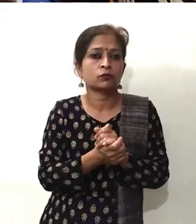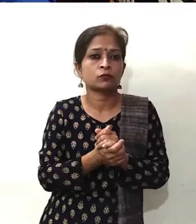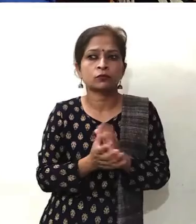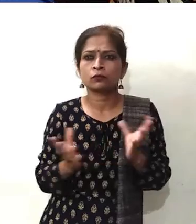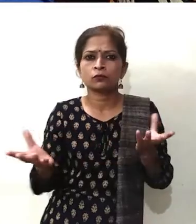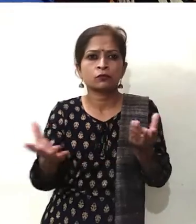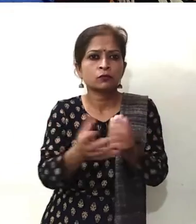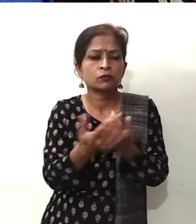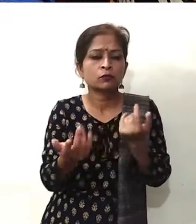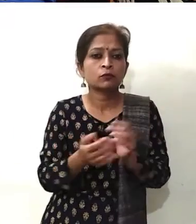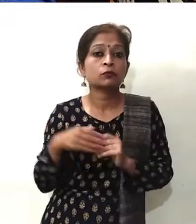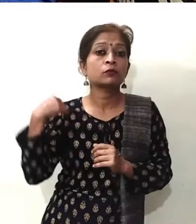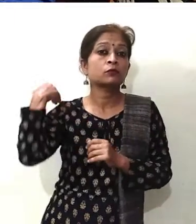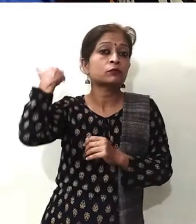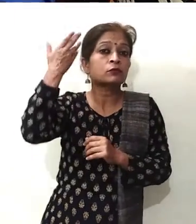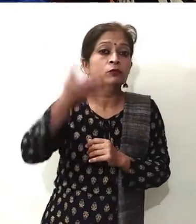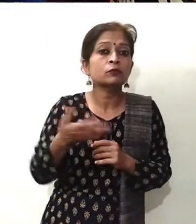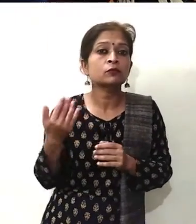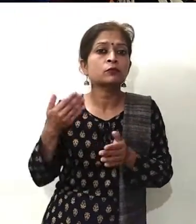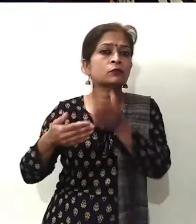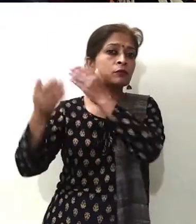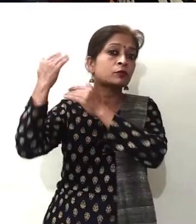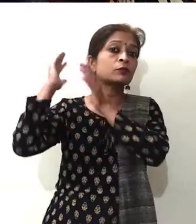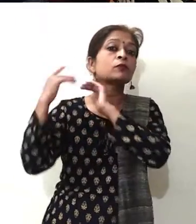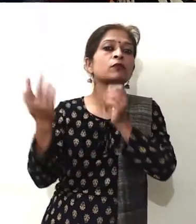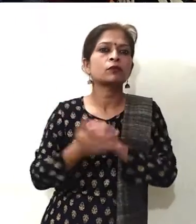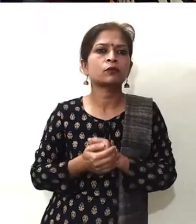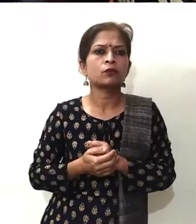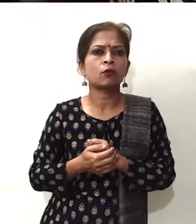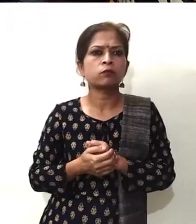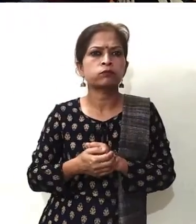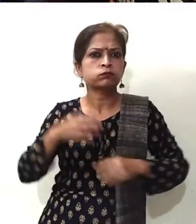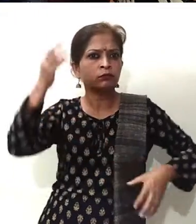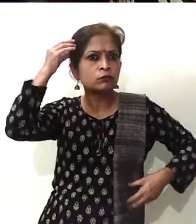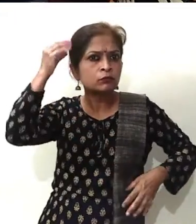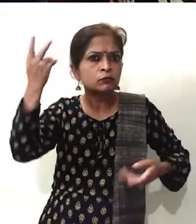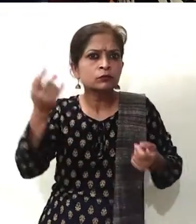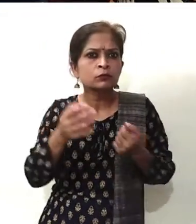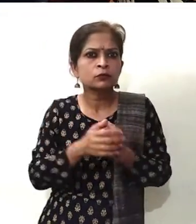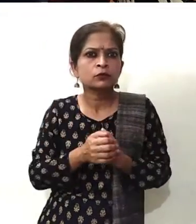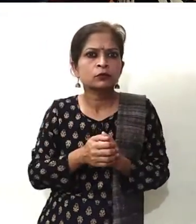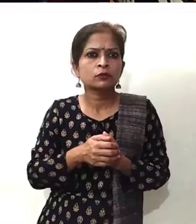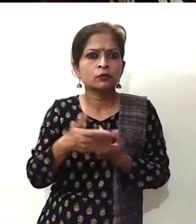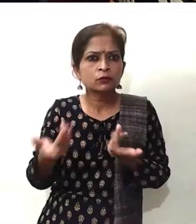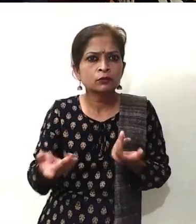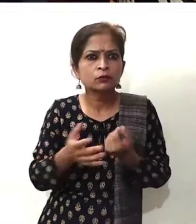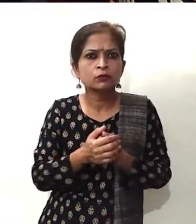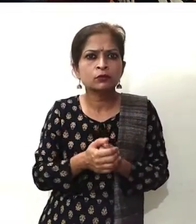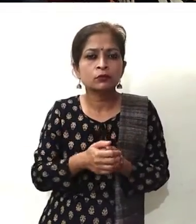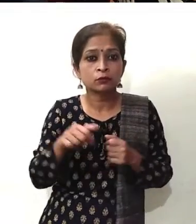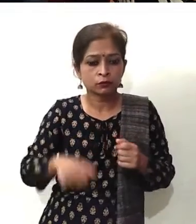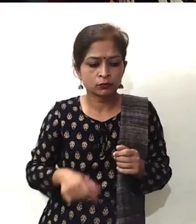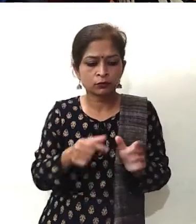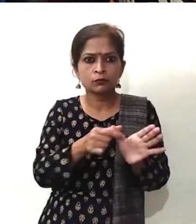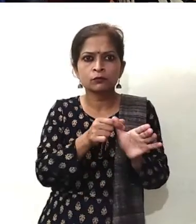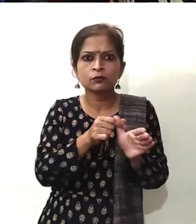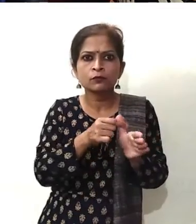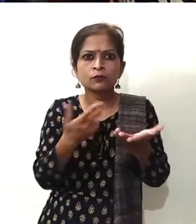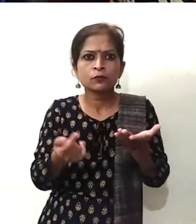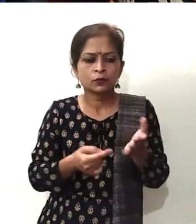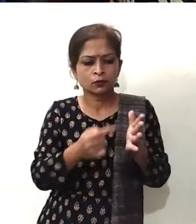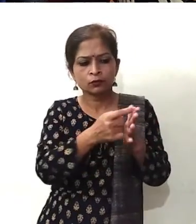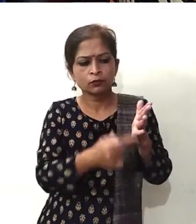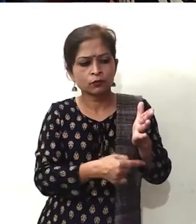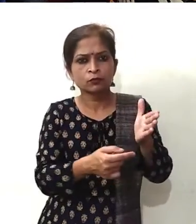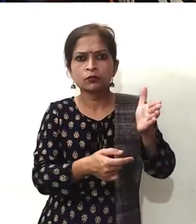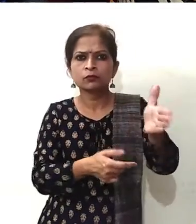हमारे पूर्वज कौन, चिंपैंजीज, बंदर, हमारी जो उपलब्धि थी वो तो यही थी ना कि हमारा अंगूठा हमारे खिलाफ 4 उंगली के होता है तो हम